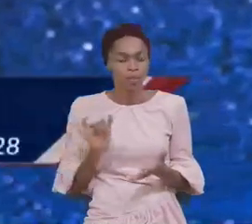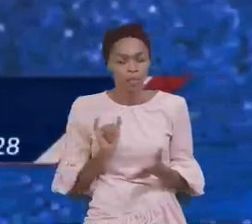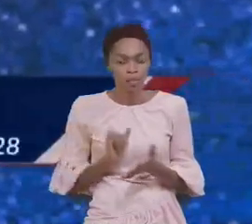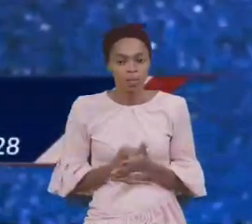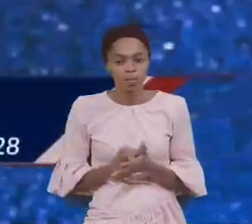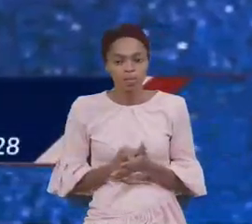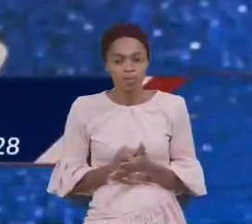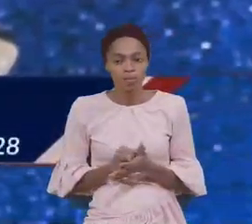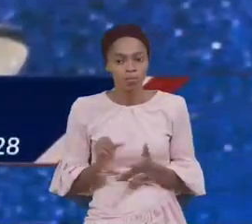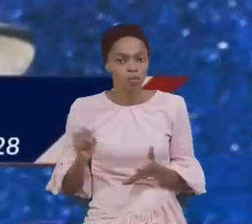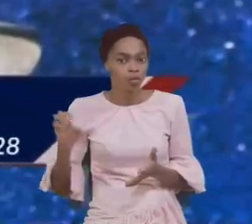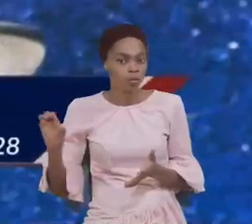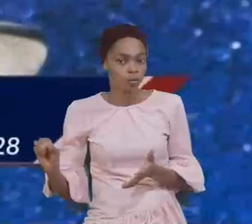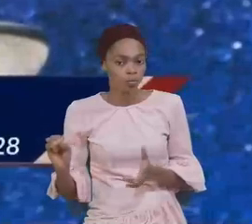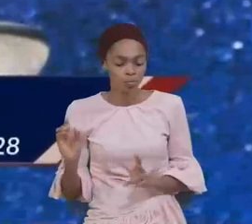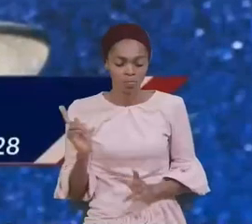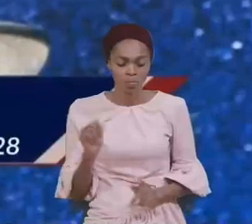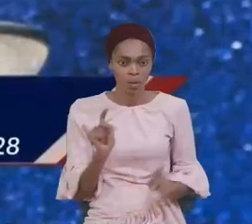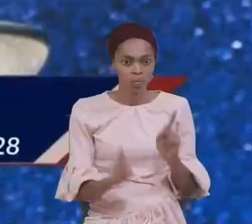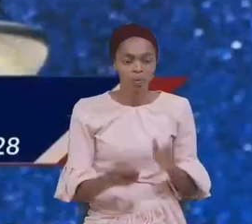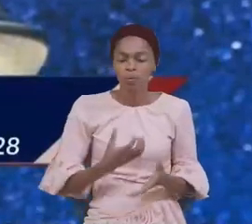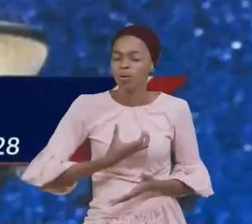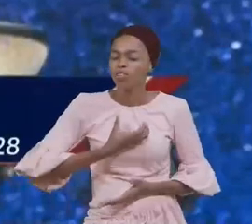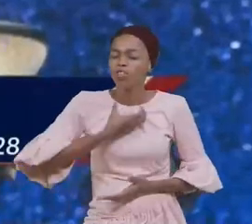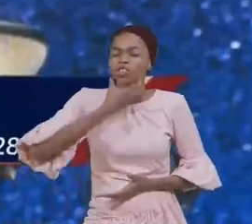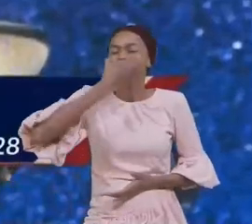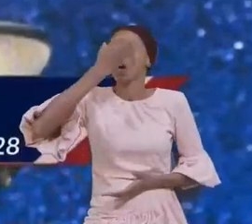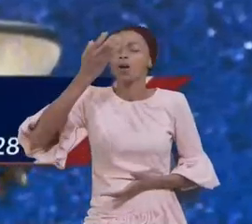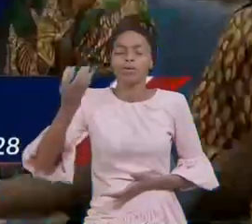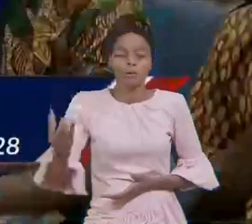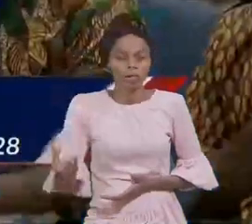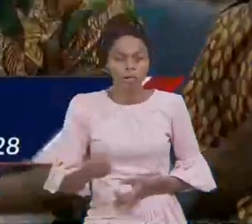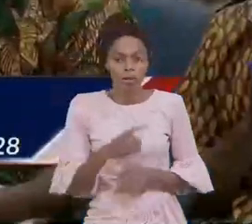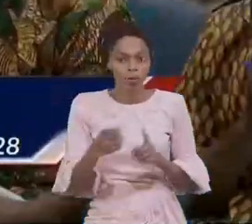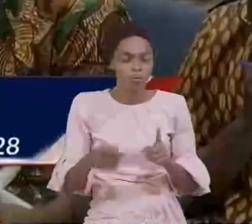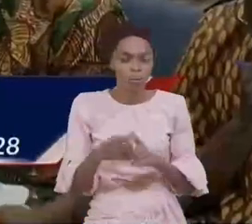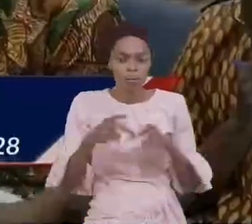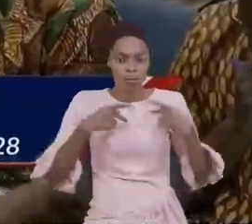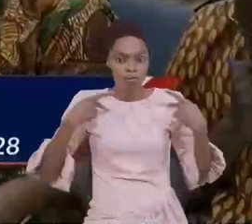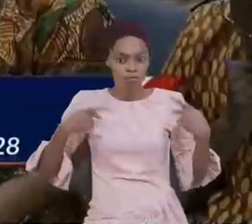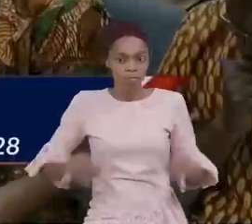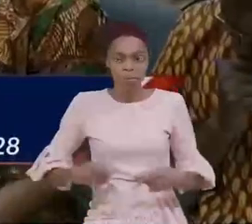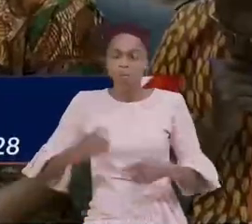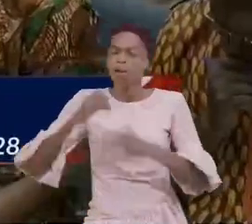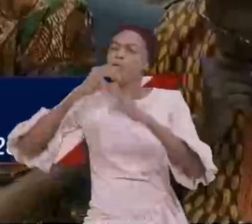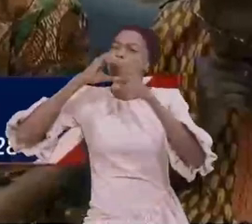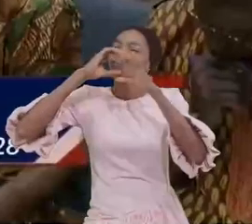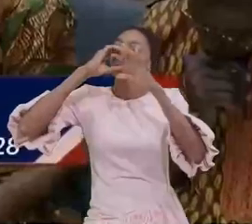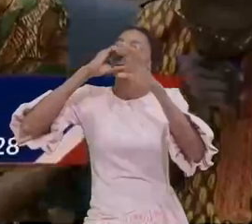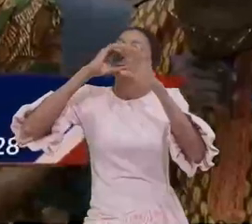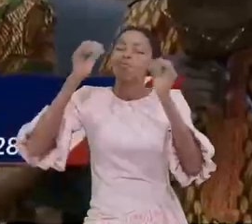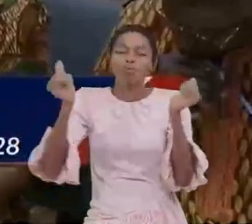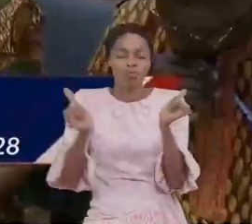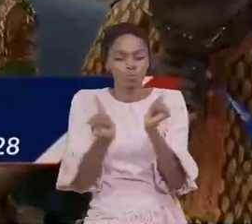le peuple poussa des cris et les sacrificateurs sonnaient des